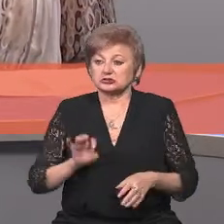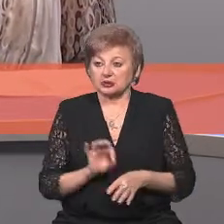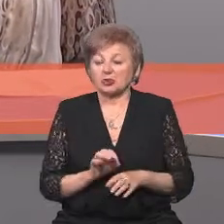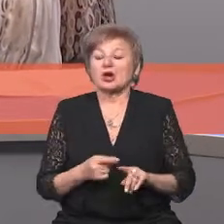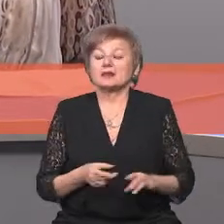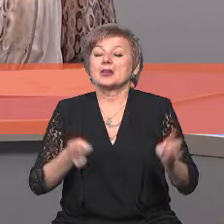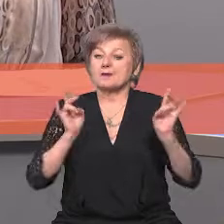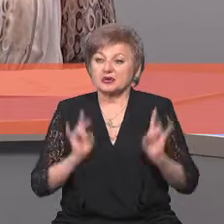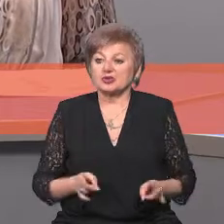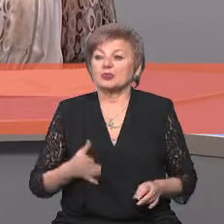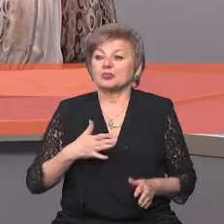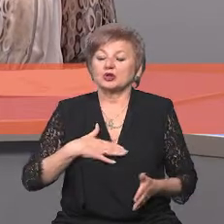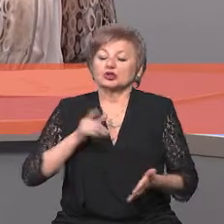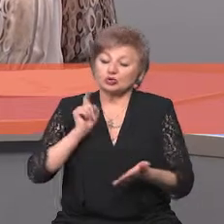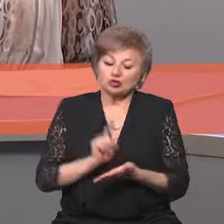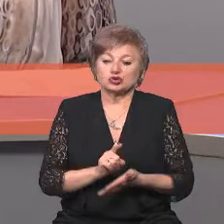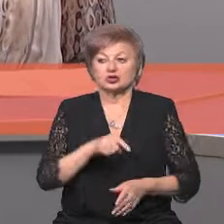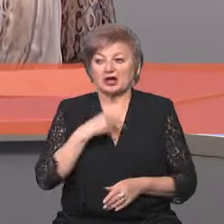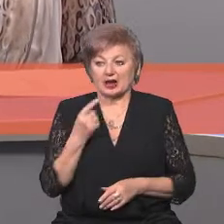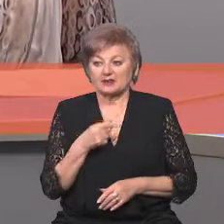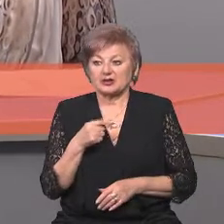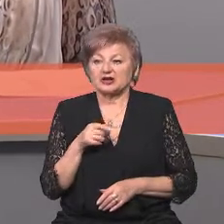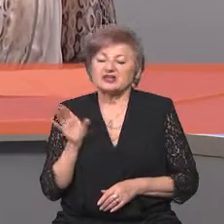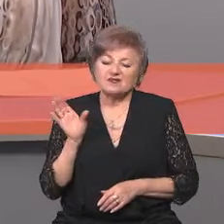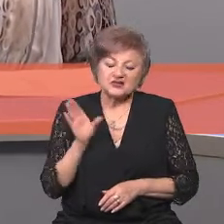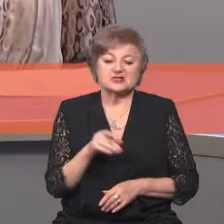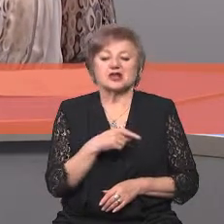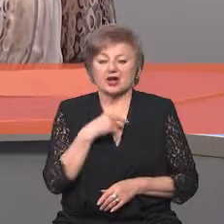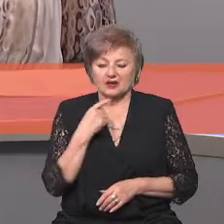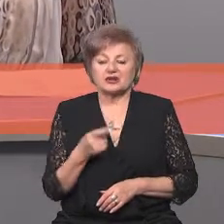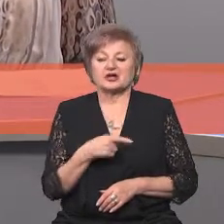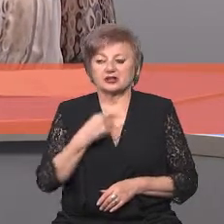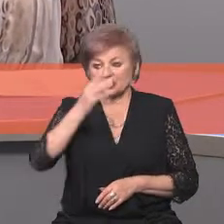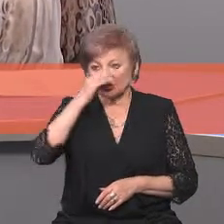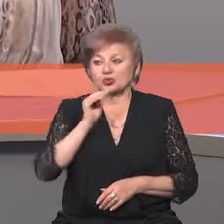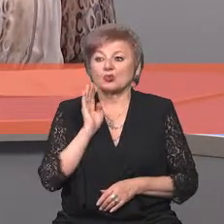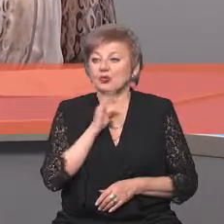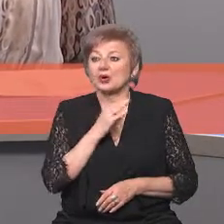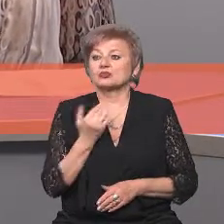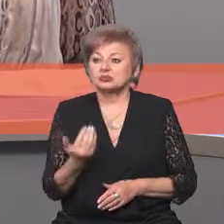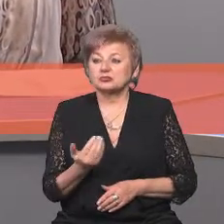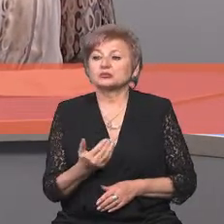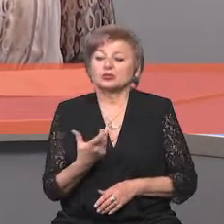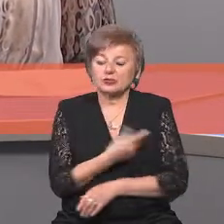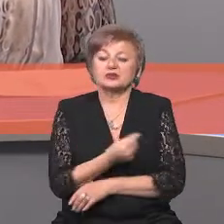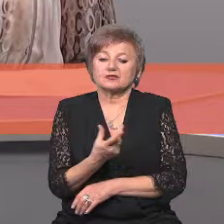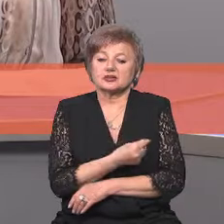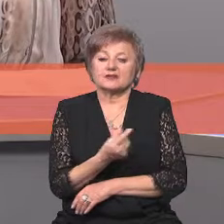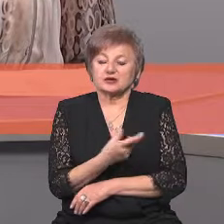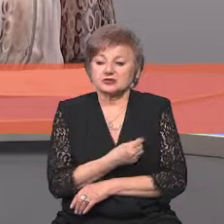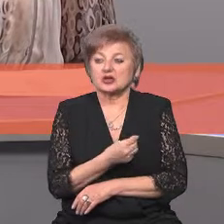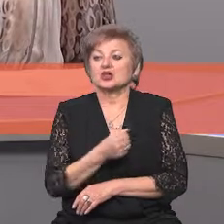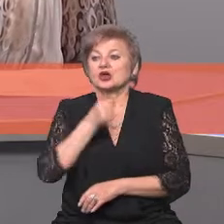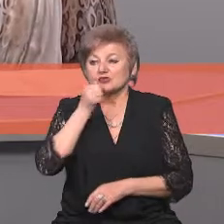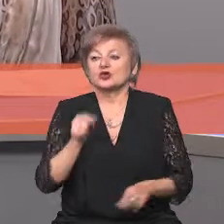біда. Ми повинні говорити це на всіх передачах, говорити про те, що батьки імунізуєте дітей, вакцинація. І з